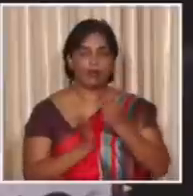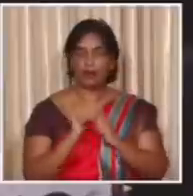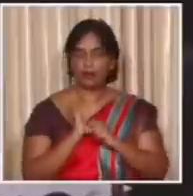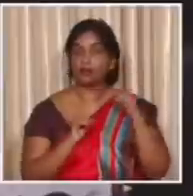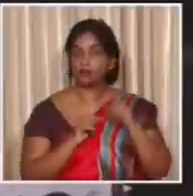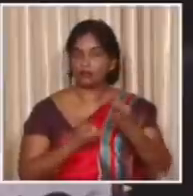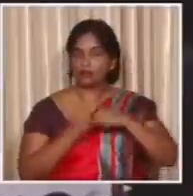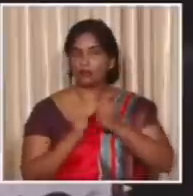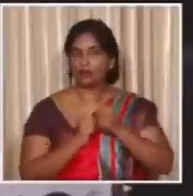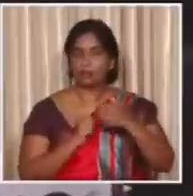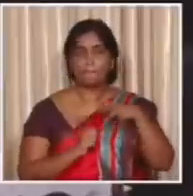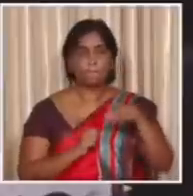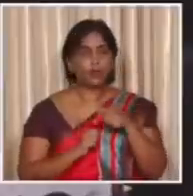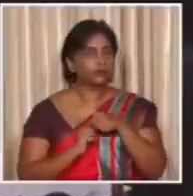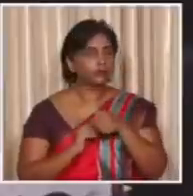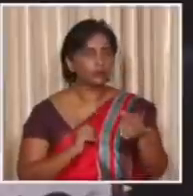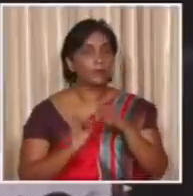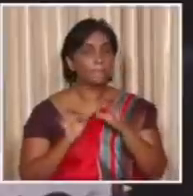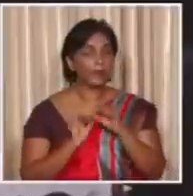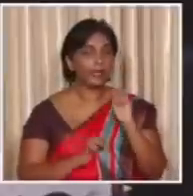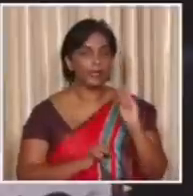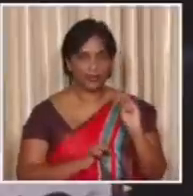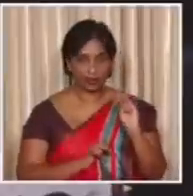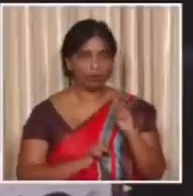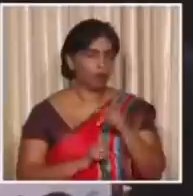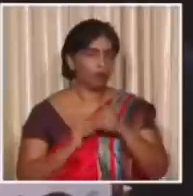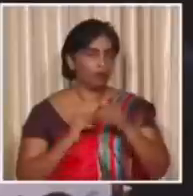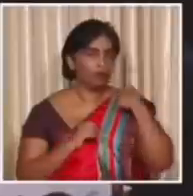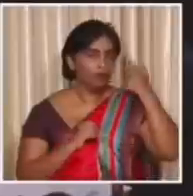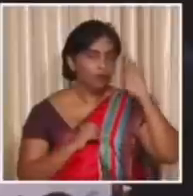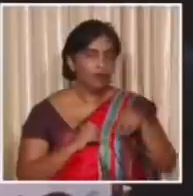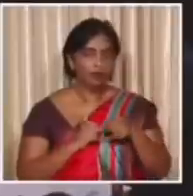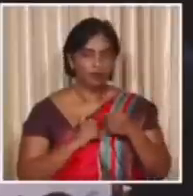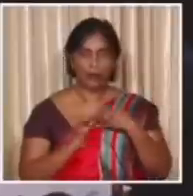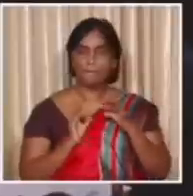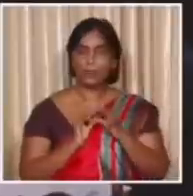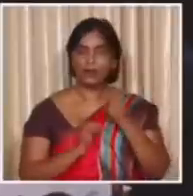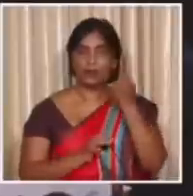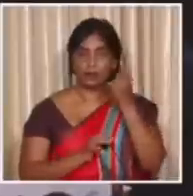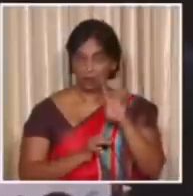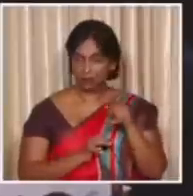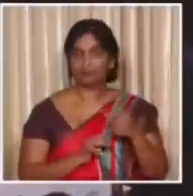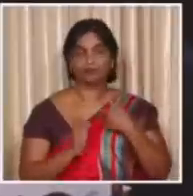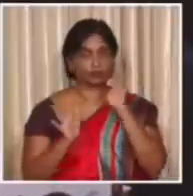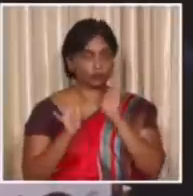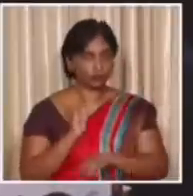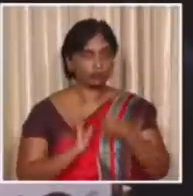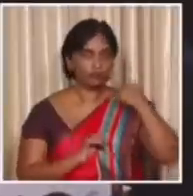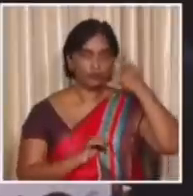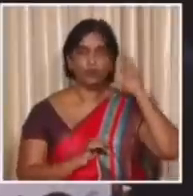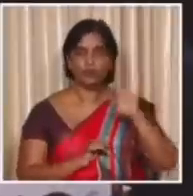දැන් මේ ප්‍රතිවගත කිරීමට භාජන වෙන මොකද්ද? අර බිලියන 30. කොච්චර අපේක්ෂා කරනවද? බිලියන 14ක් කපහරි කියලා අපේක්ෂා